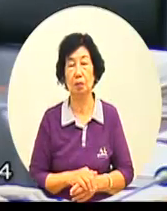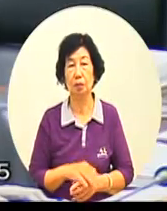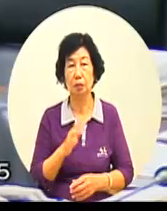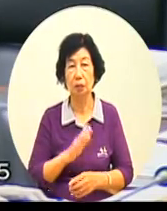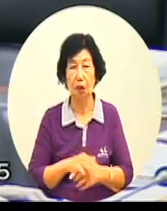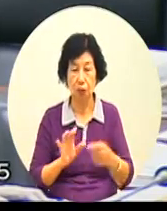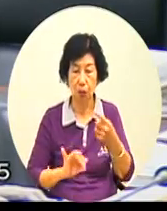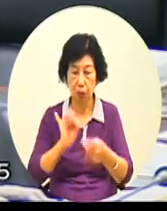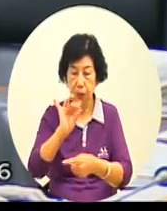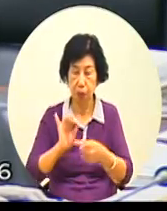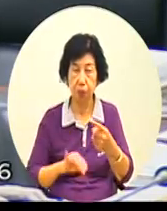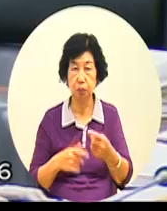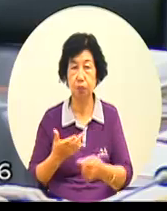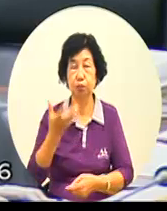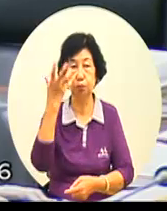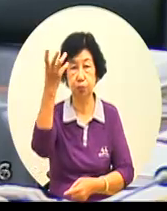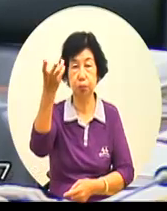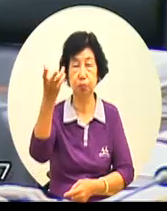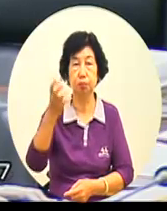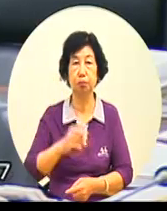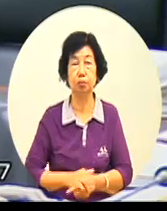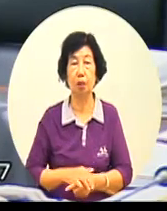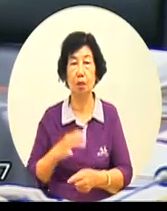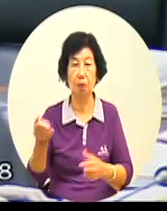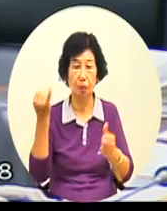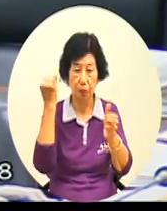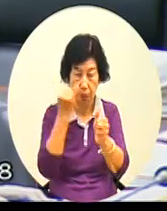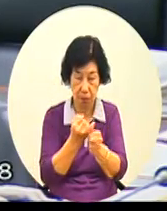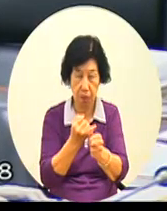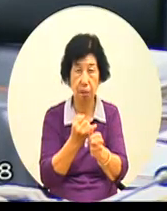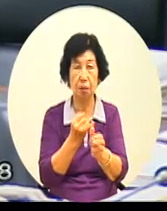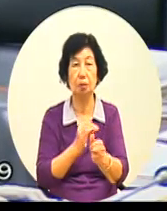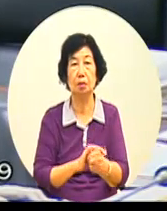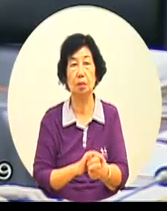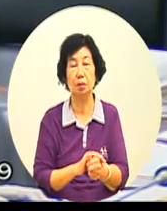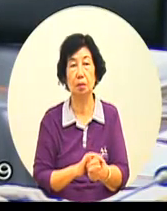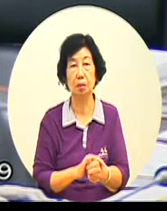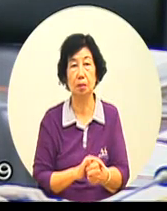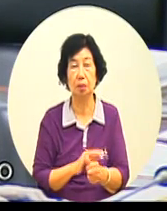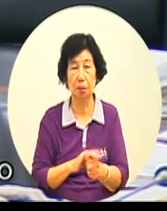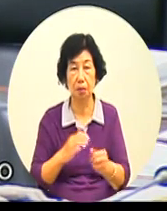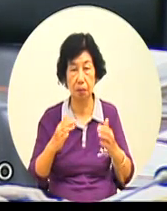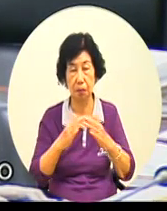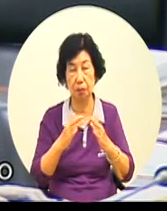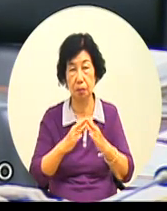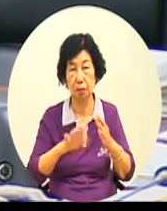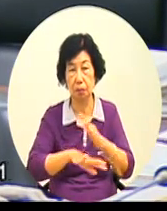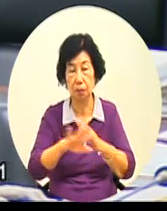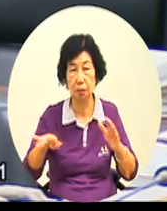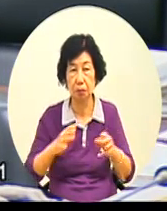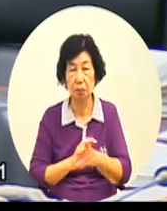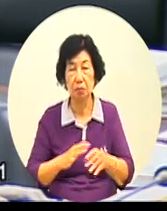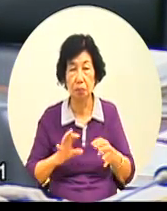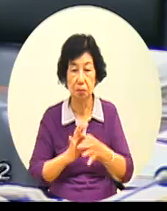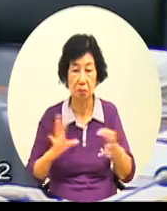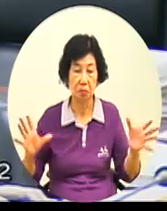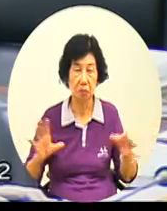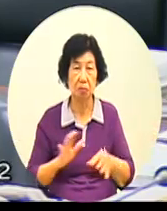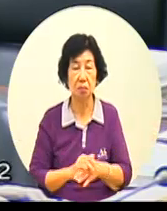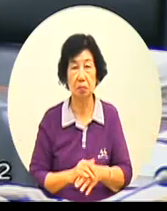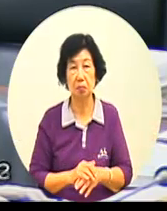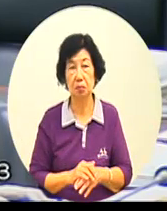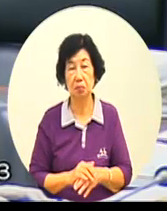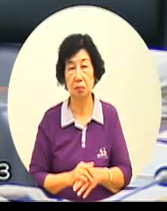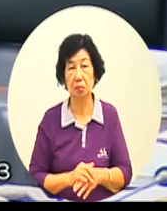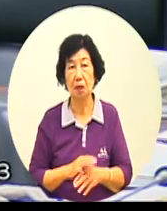特高，因为他没有结婚，或者是他是跟家庭的关系不好，或者甚至于他的